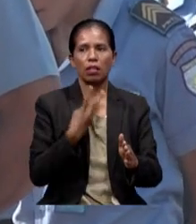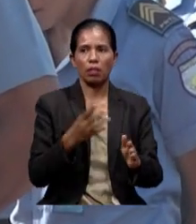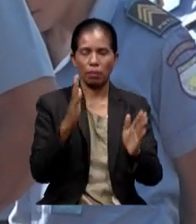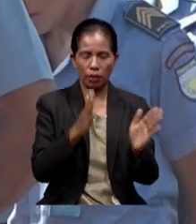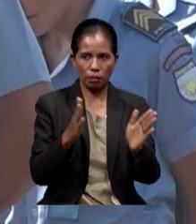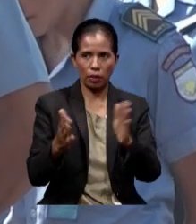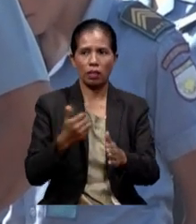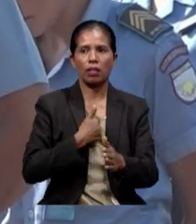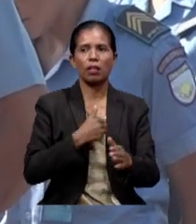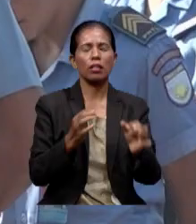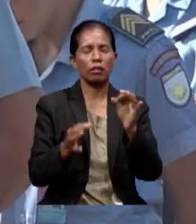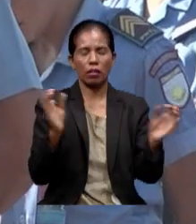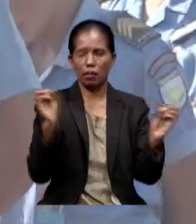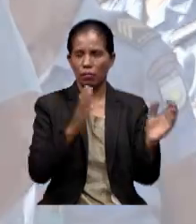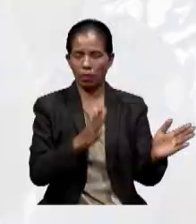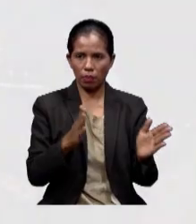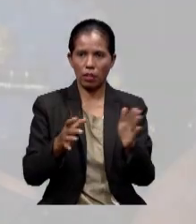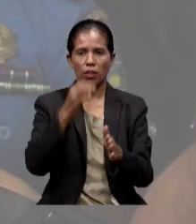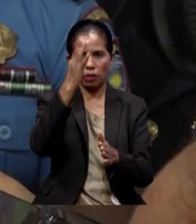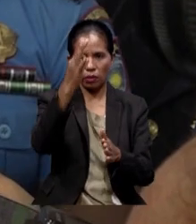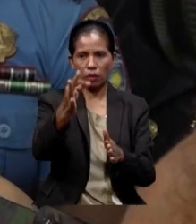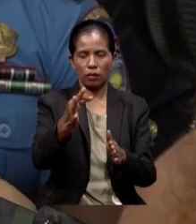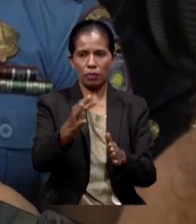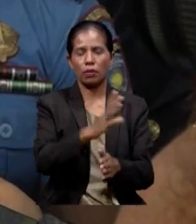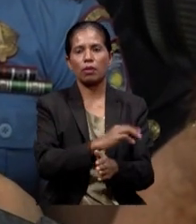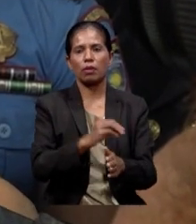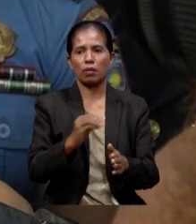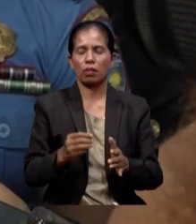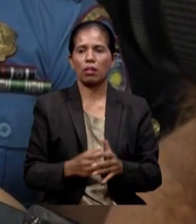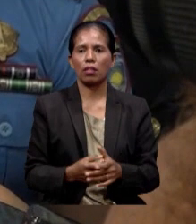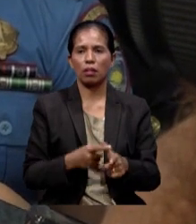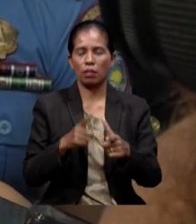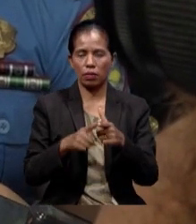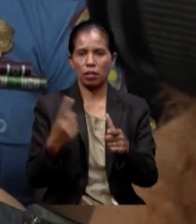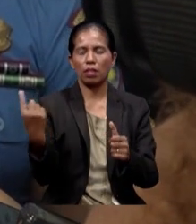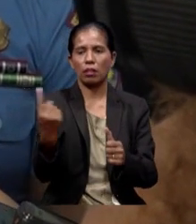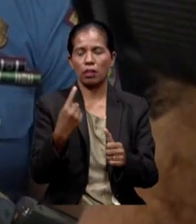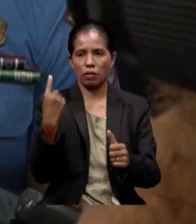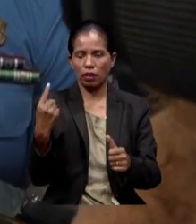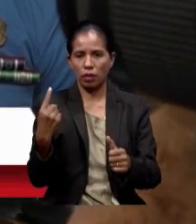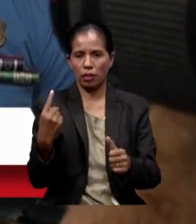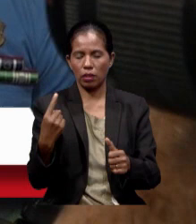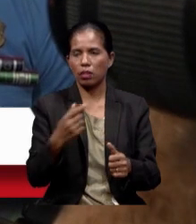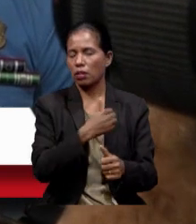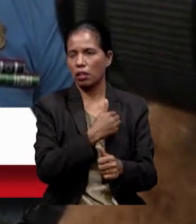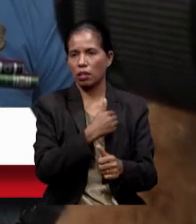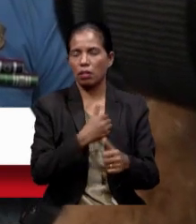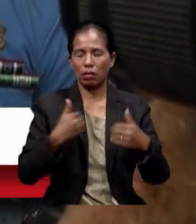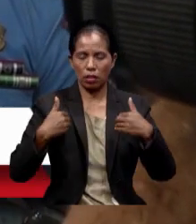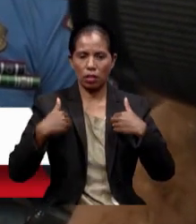an. Se la prepara, aba mero ba reforma tia, pois si na fatim o sira ia